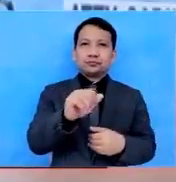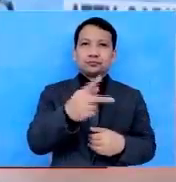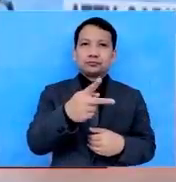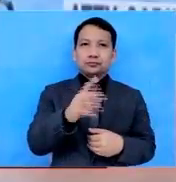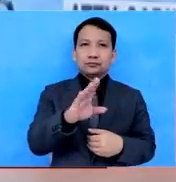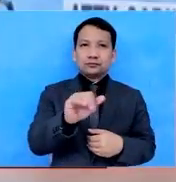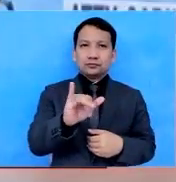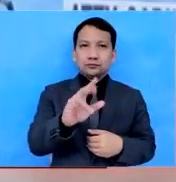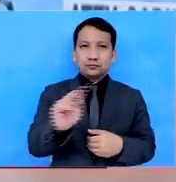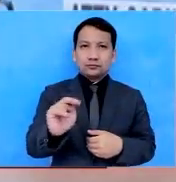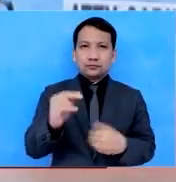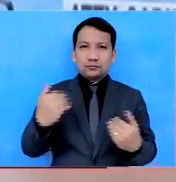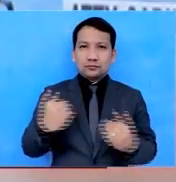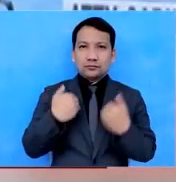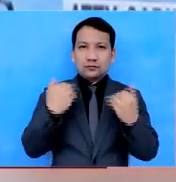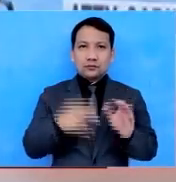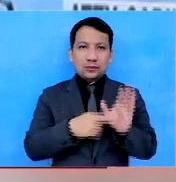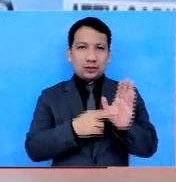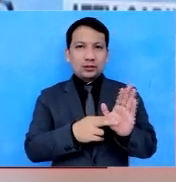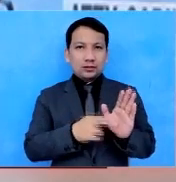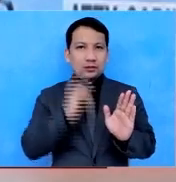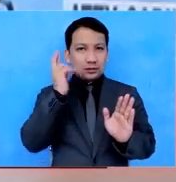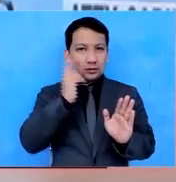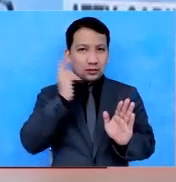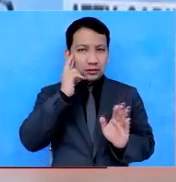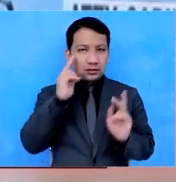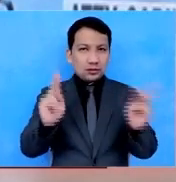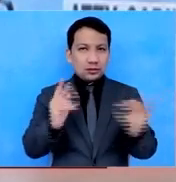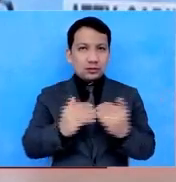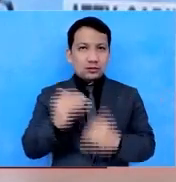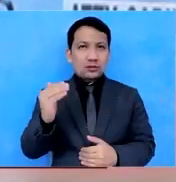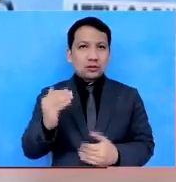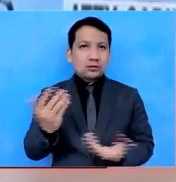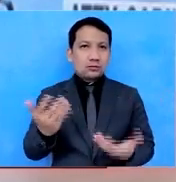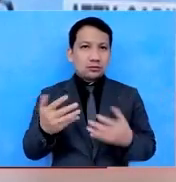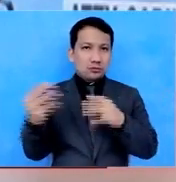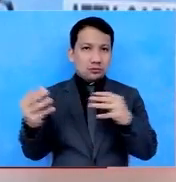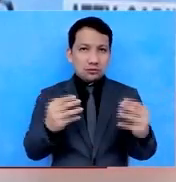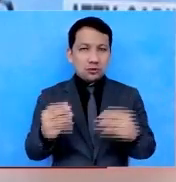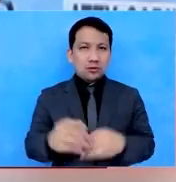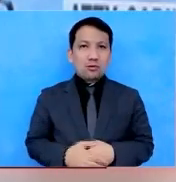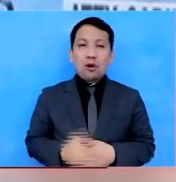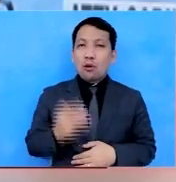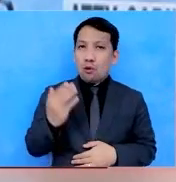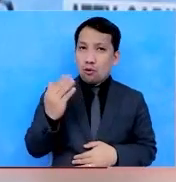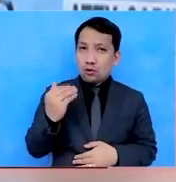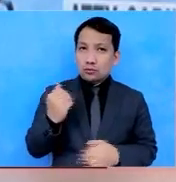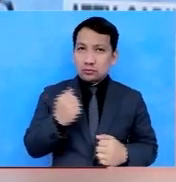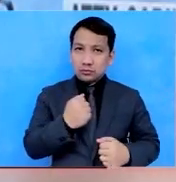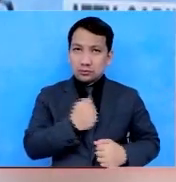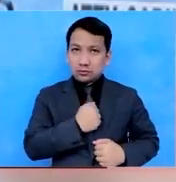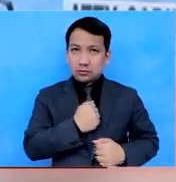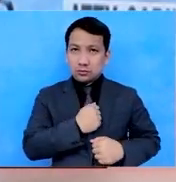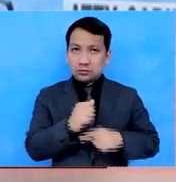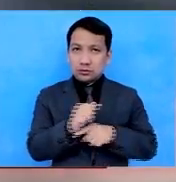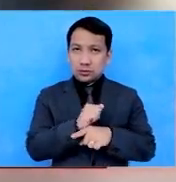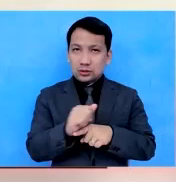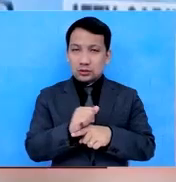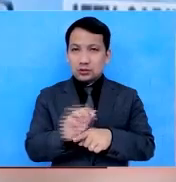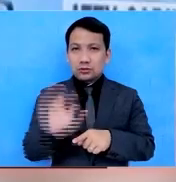Alam po natin, nakikita po natin ang rason ng ibang mga bansa na nasa gyera kung bakit may military training sa kanilang mga